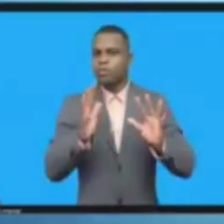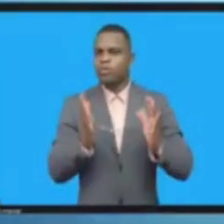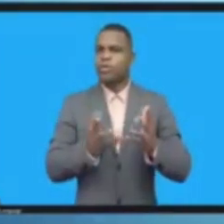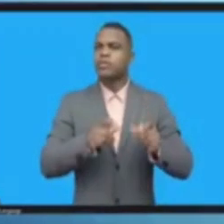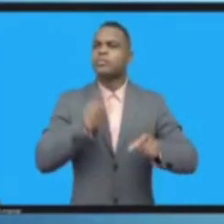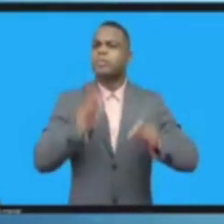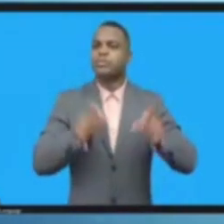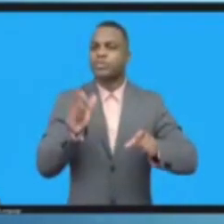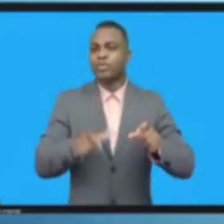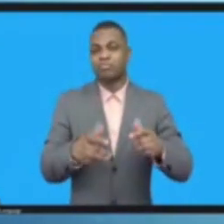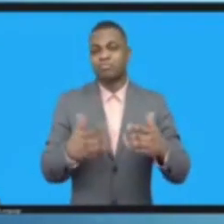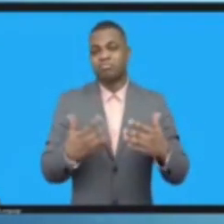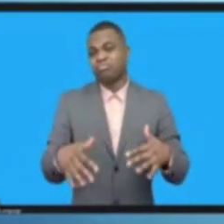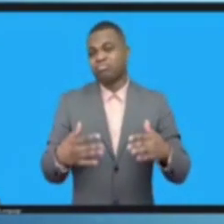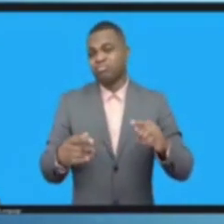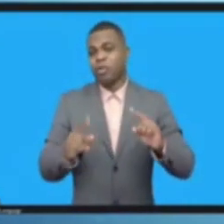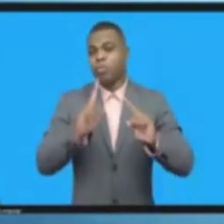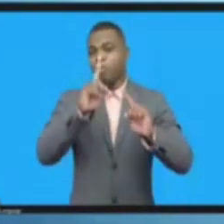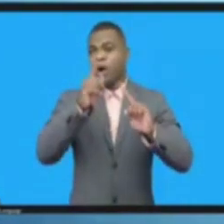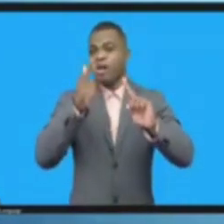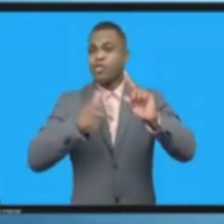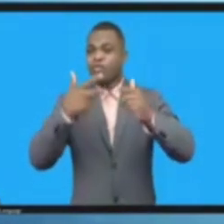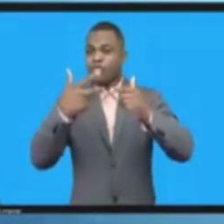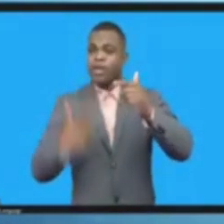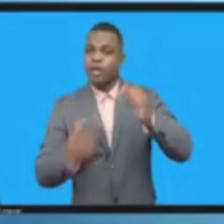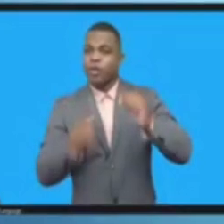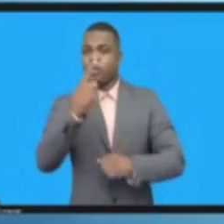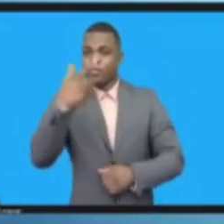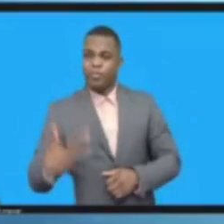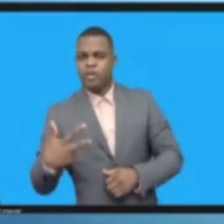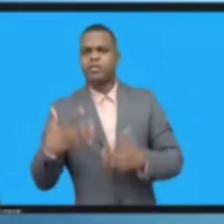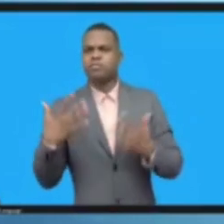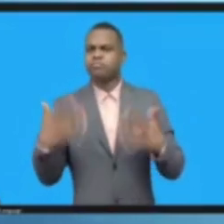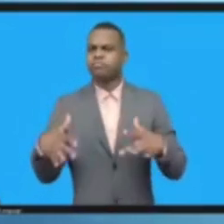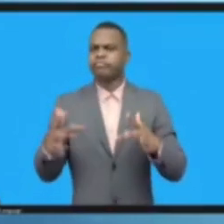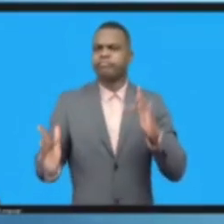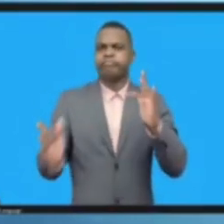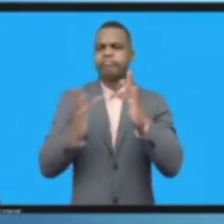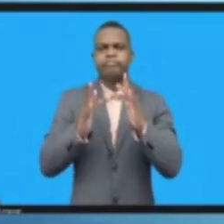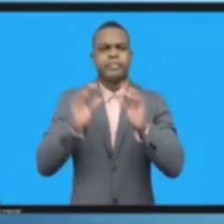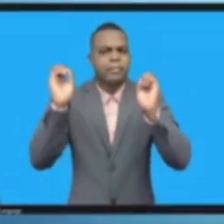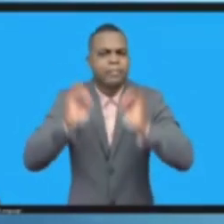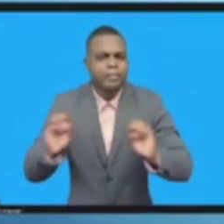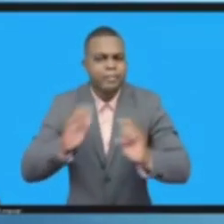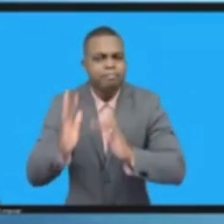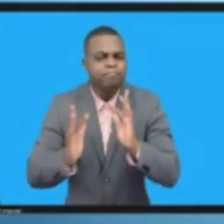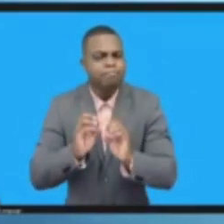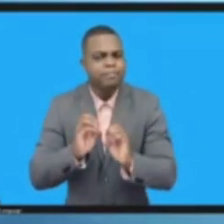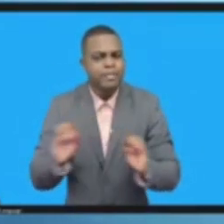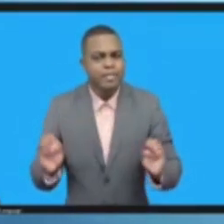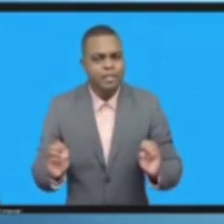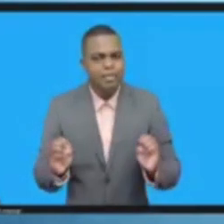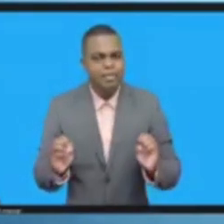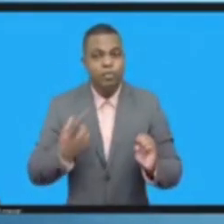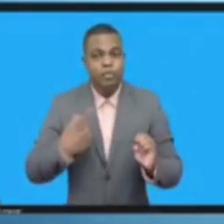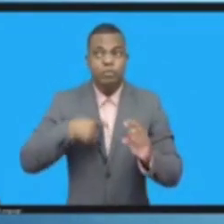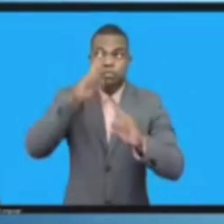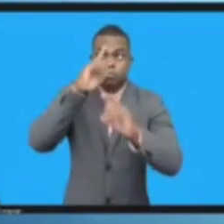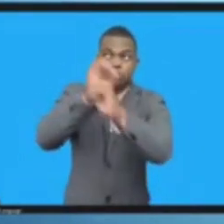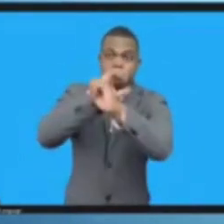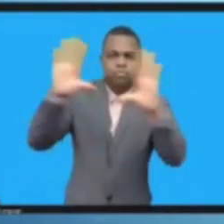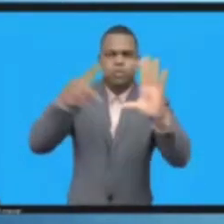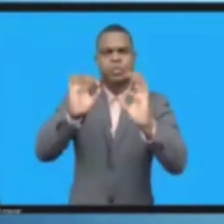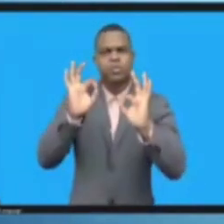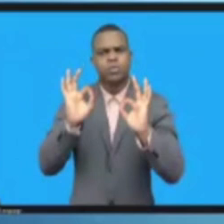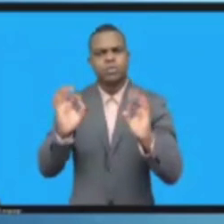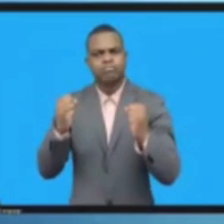à la technologie numérique ne cessent d'accroître et nécessitent une collaboration mondiale